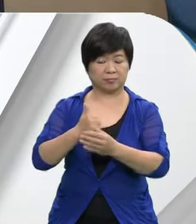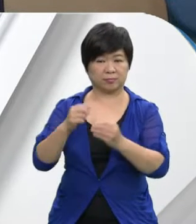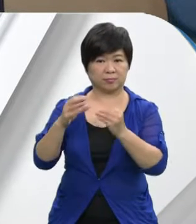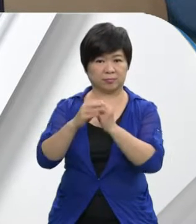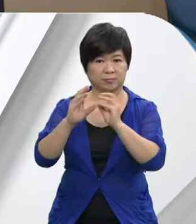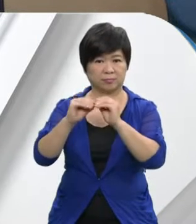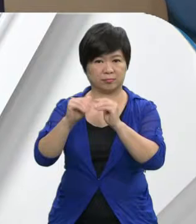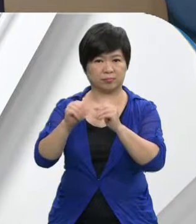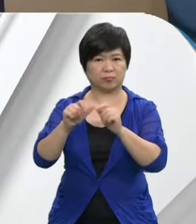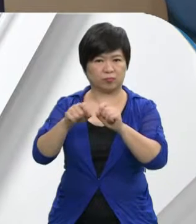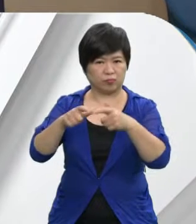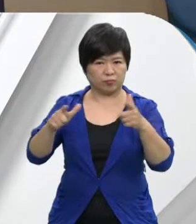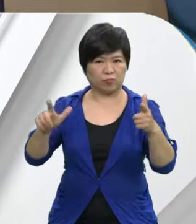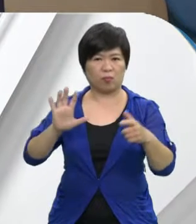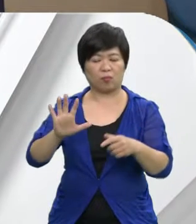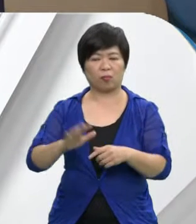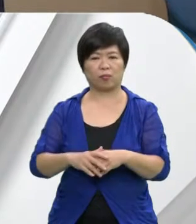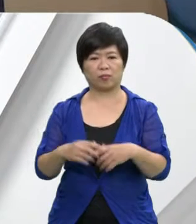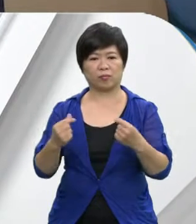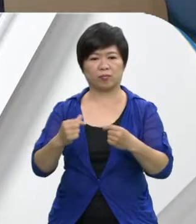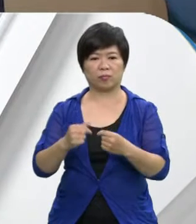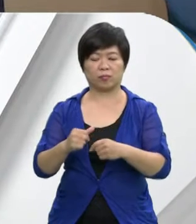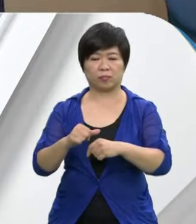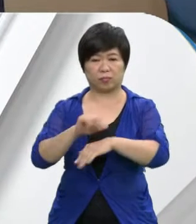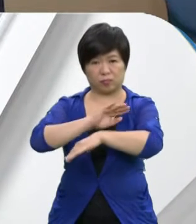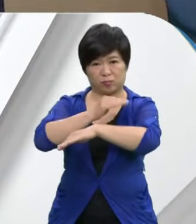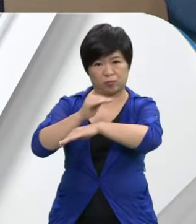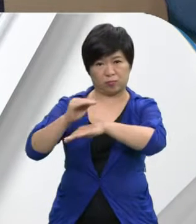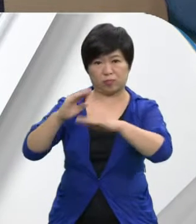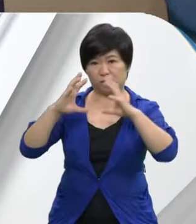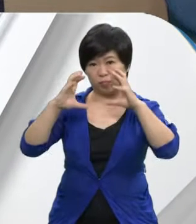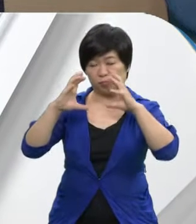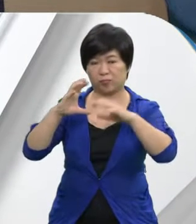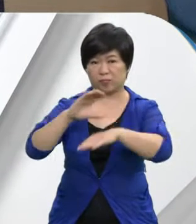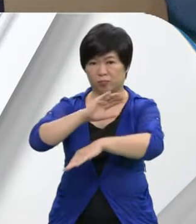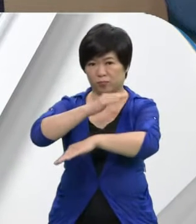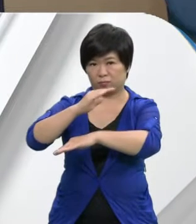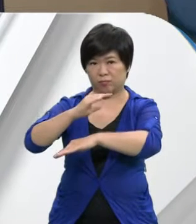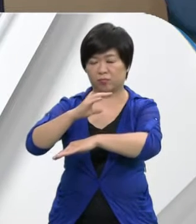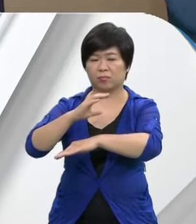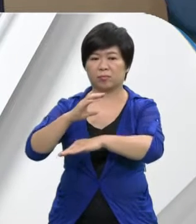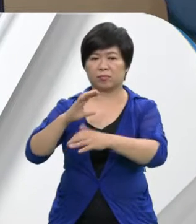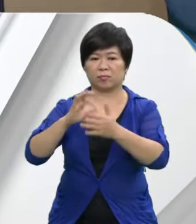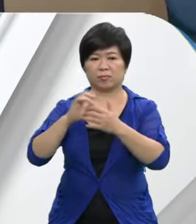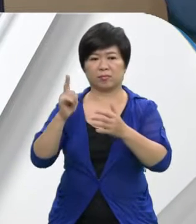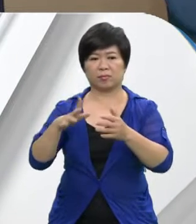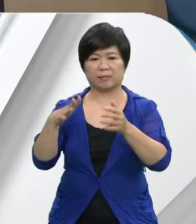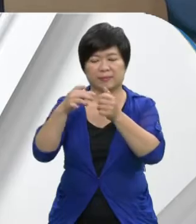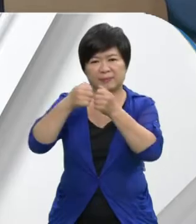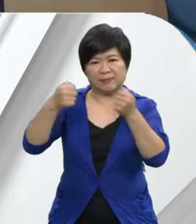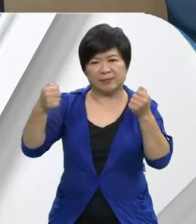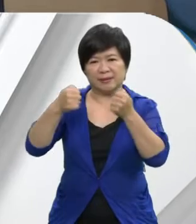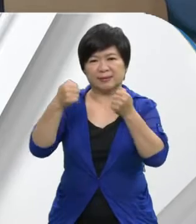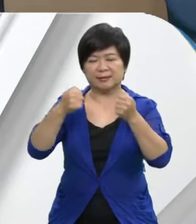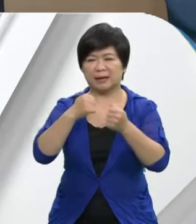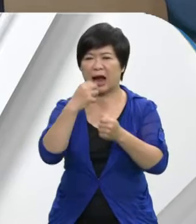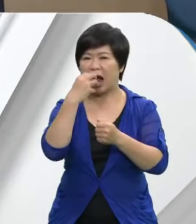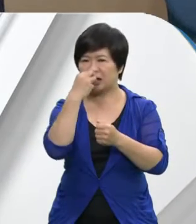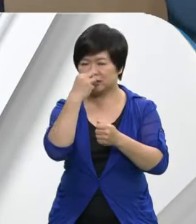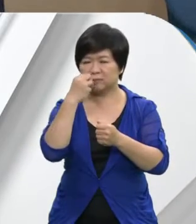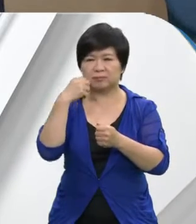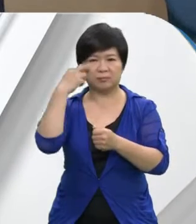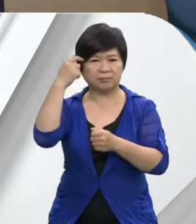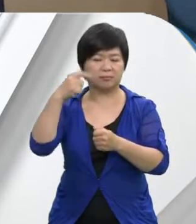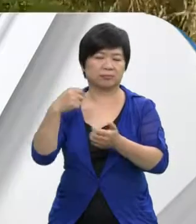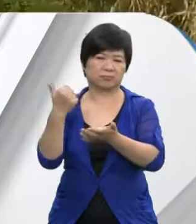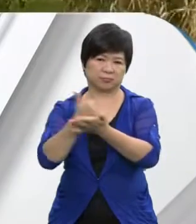的种类就比较多哦。那么像我们的吐司来讲，我们有那个拉丝咬劲的感觉，那个就是只有进口小